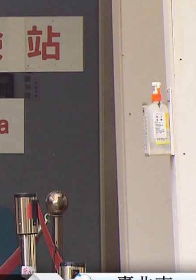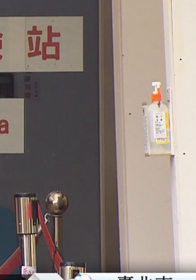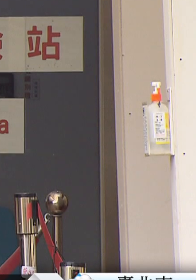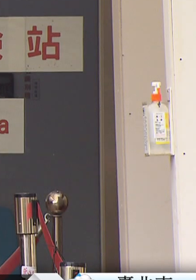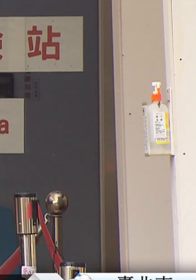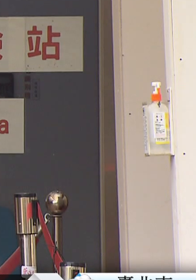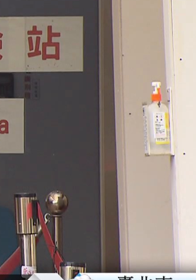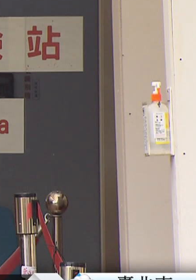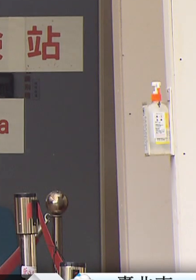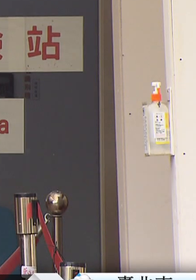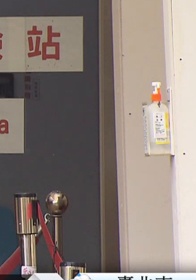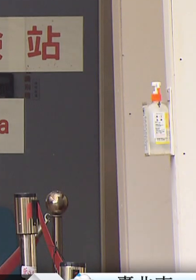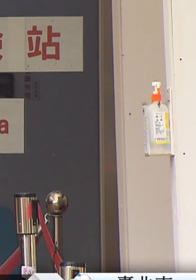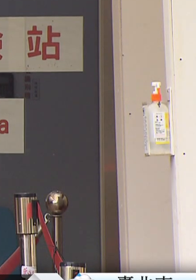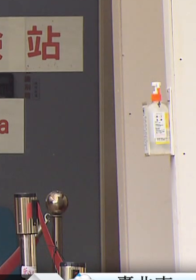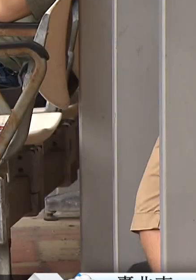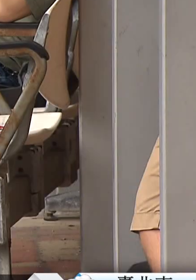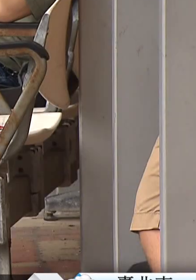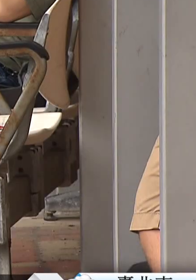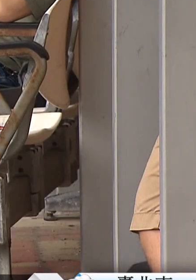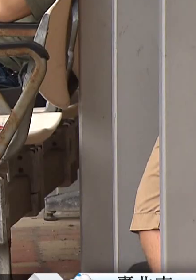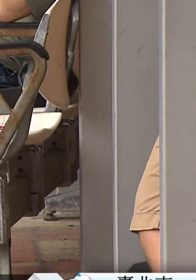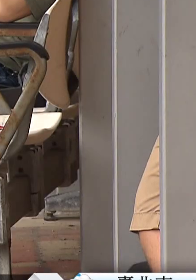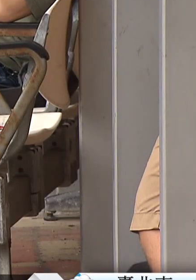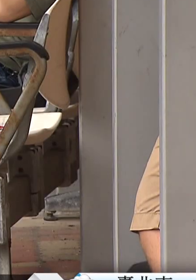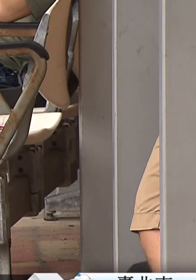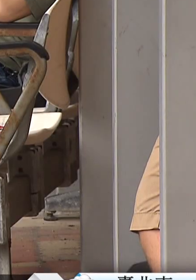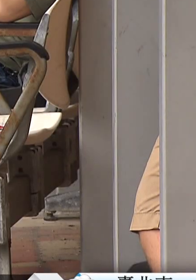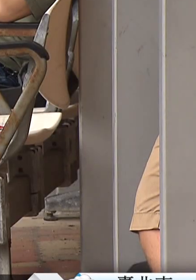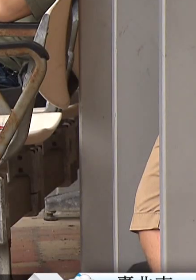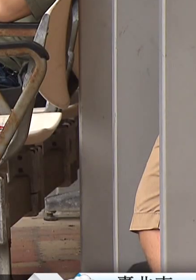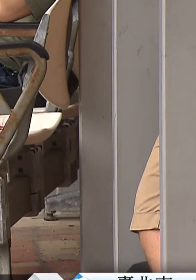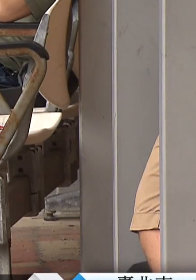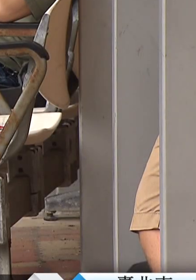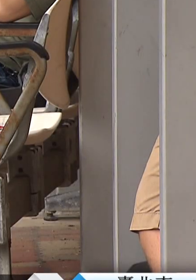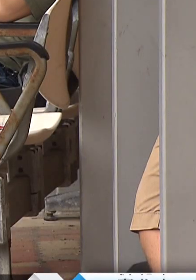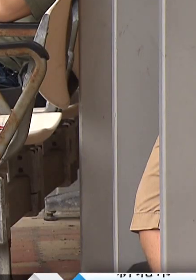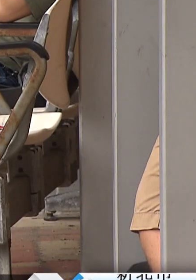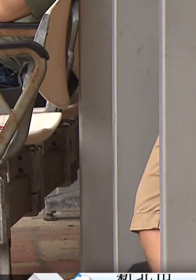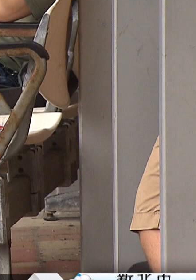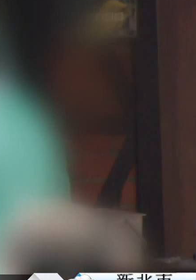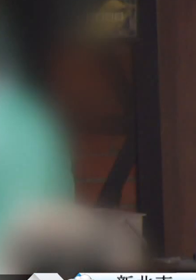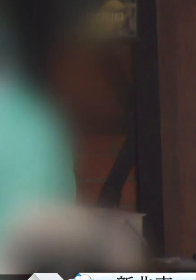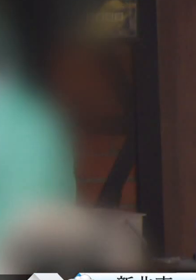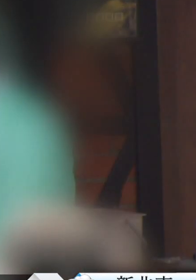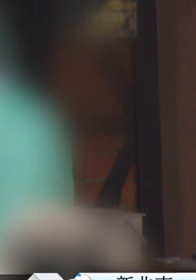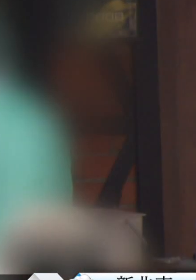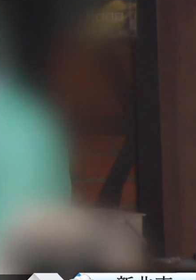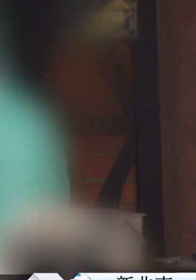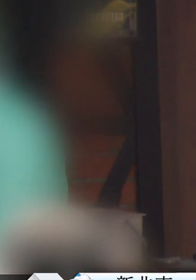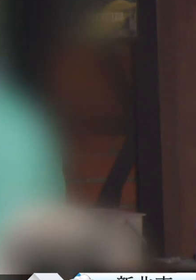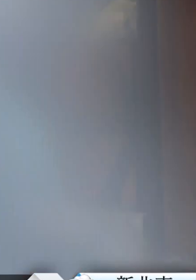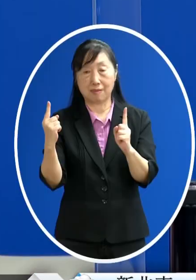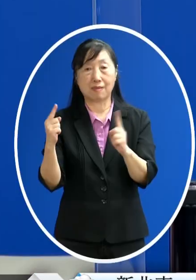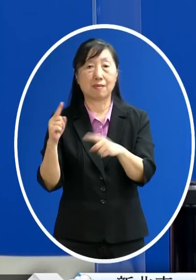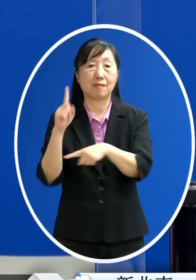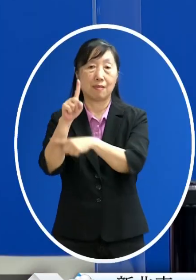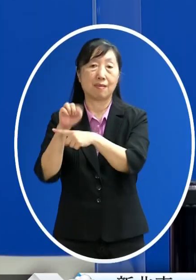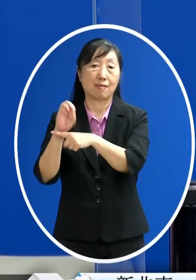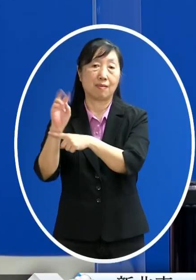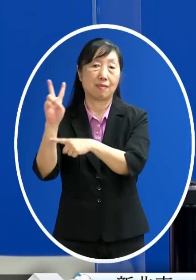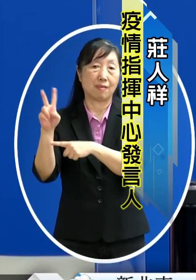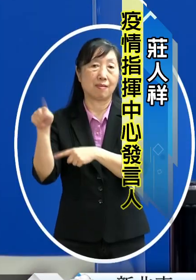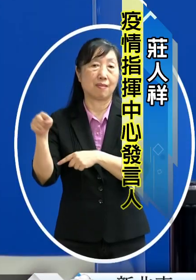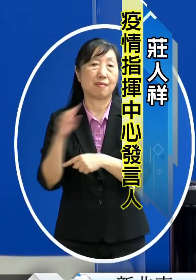过一个周末就改口表示 RT 值开始走下坡，国内疫情已经在控制范围。 那通常